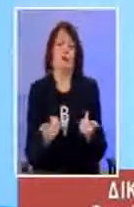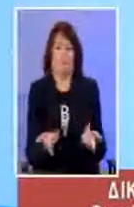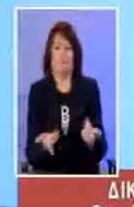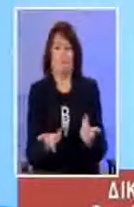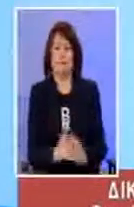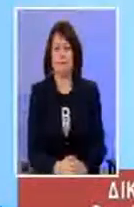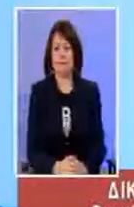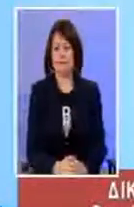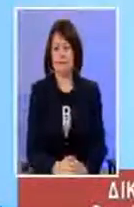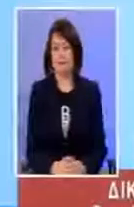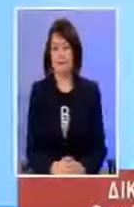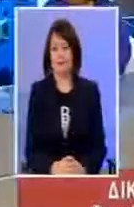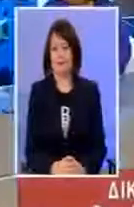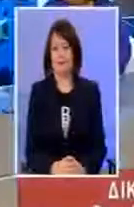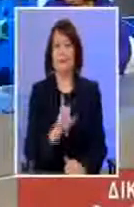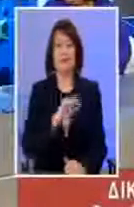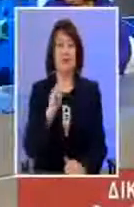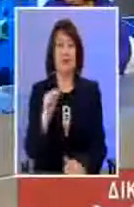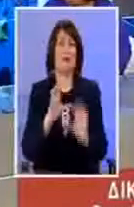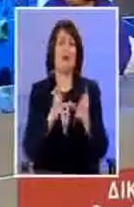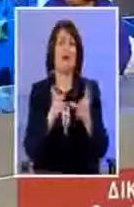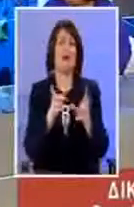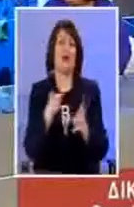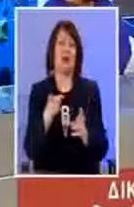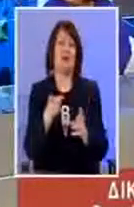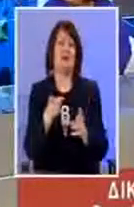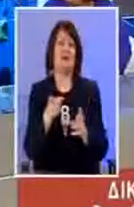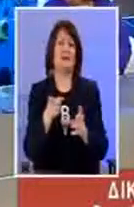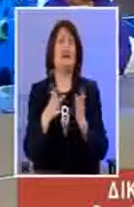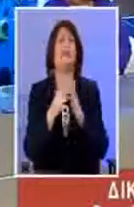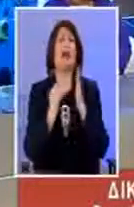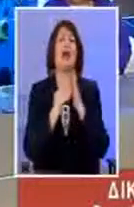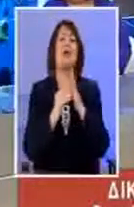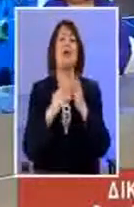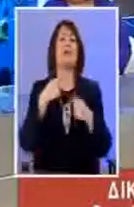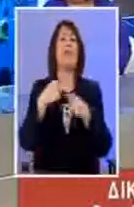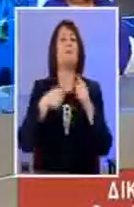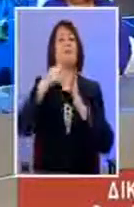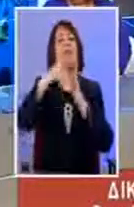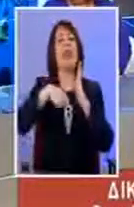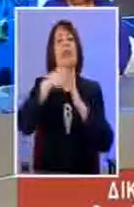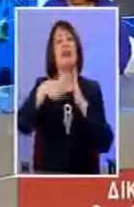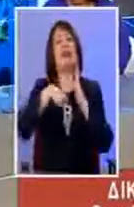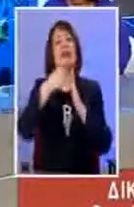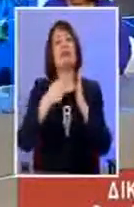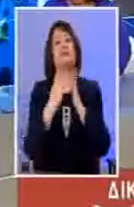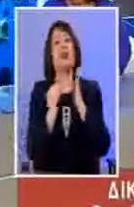να εφαρμοστεί. Το ίδιο ισχύει και για την τηλεόραση όμως, τα films. Α, βέβαια. Προσέξτε,